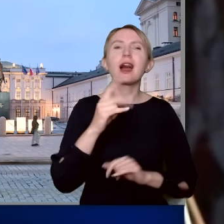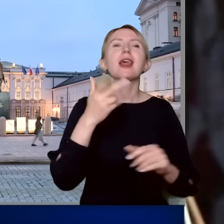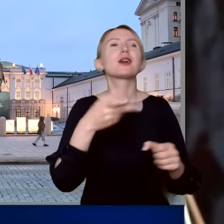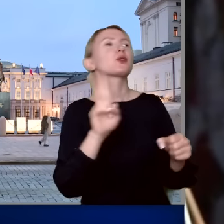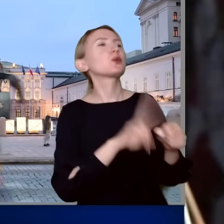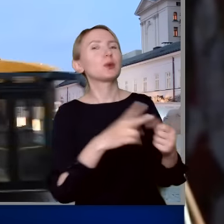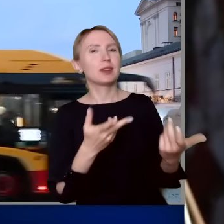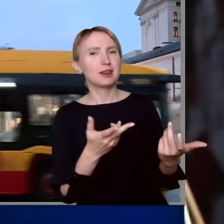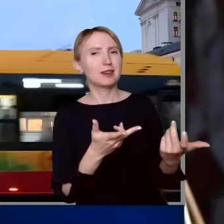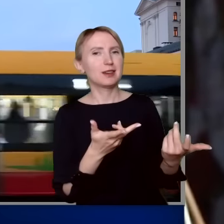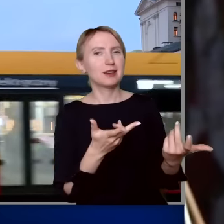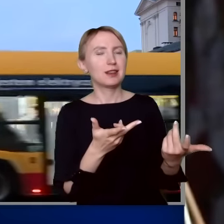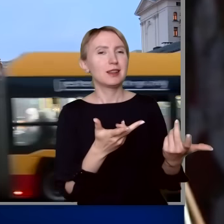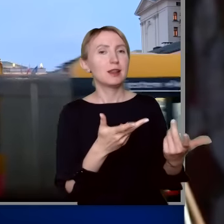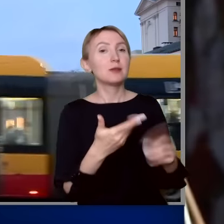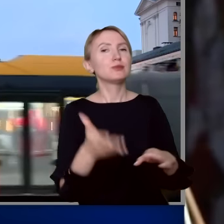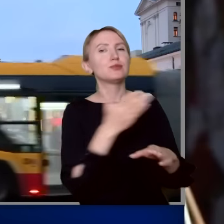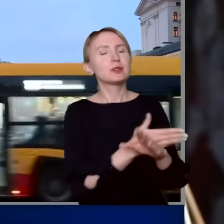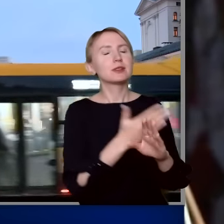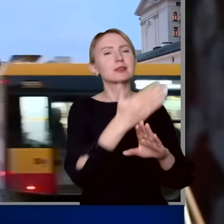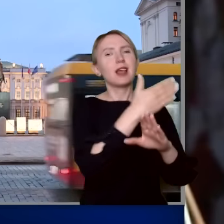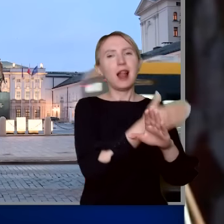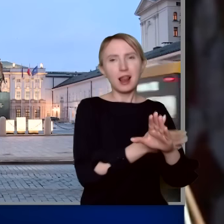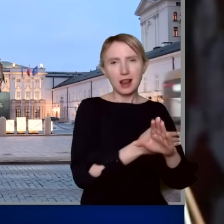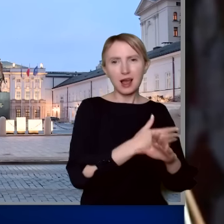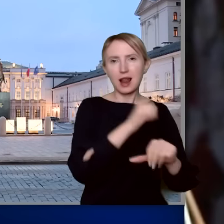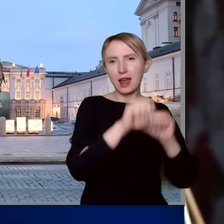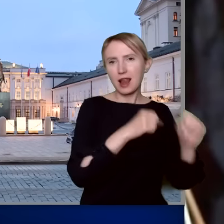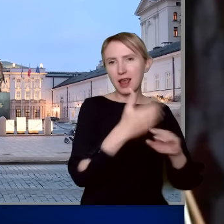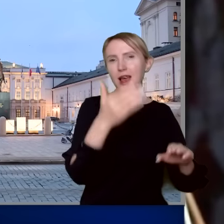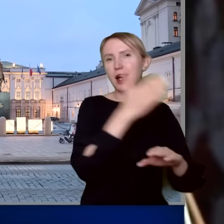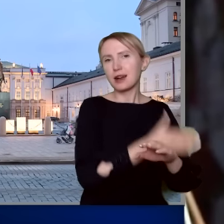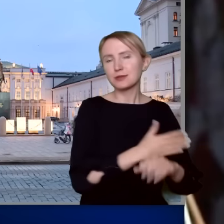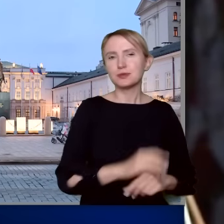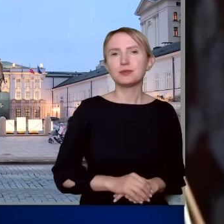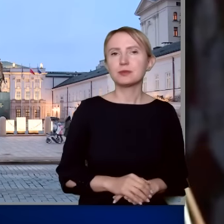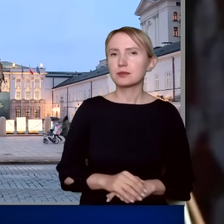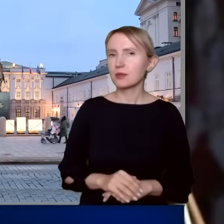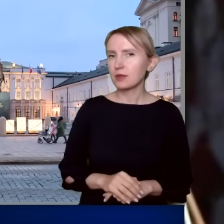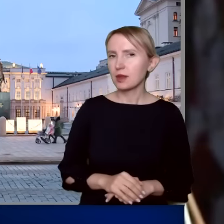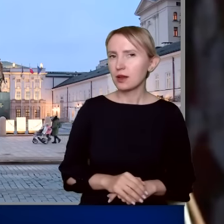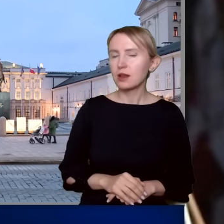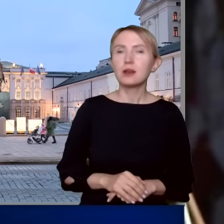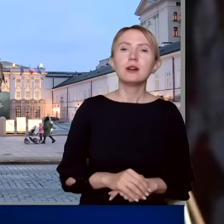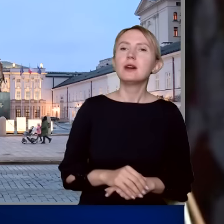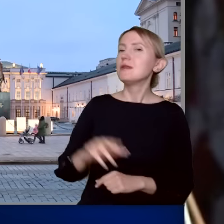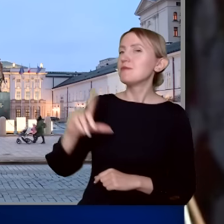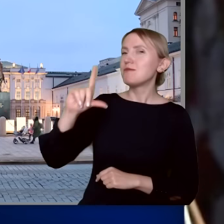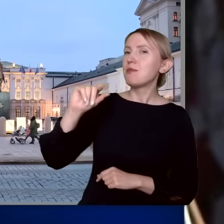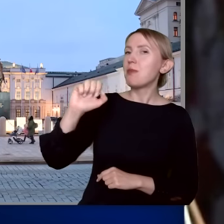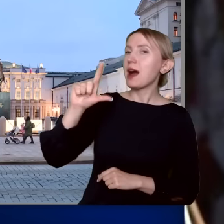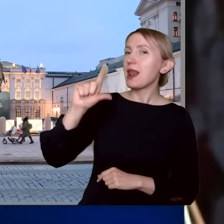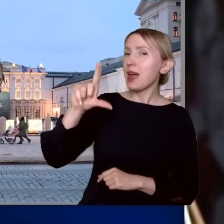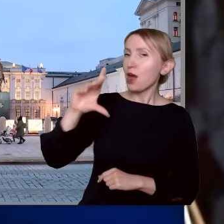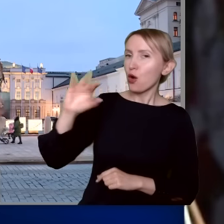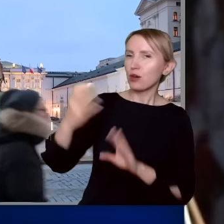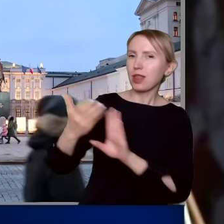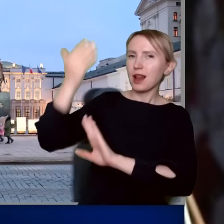Sędziów wybranych przed wielu laty. Sędziów, którzy orzekają. Czyli paleo sędziów tak zwanych. Tak, paleo sędziów. Nie ma żadnego